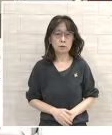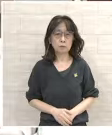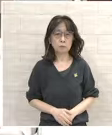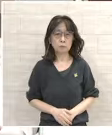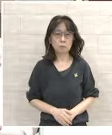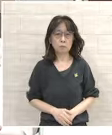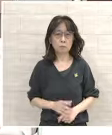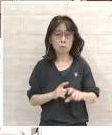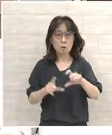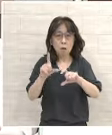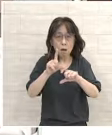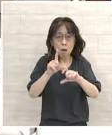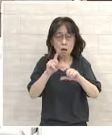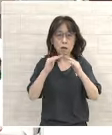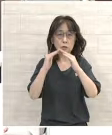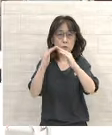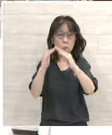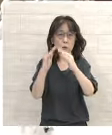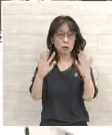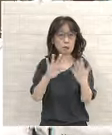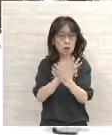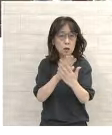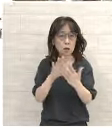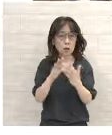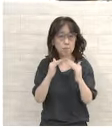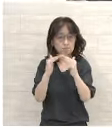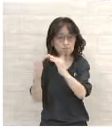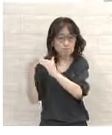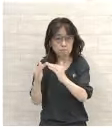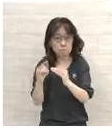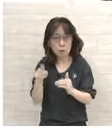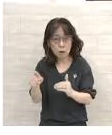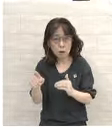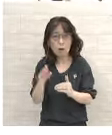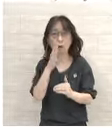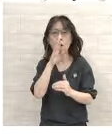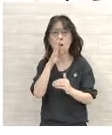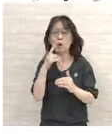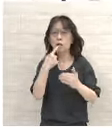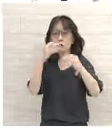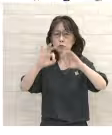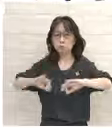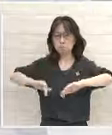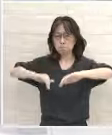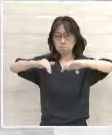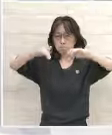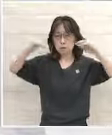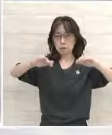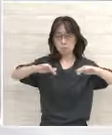さらに住宅街では、 家々の前には大きな雪山ができています。